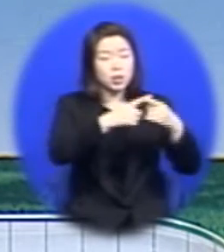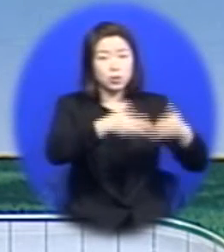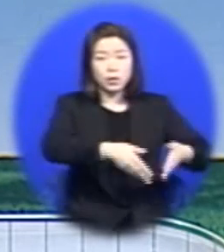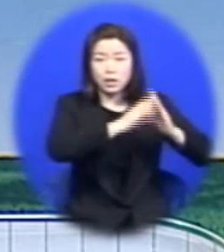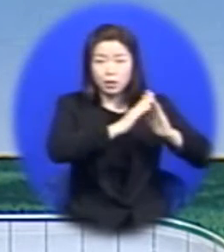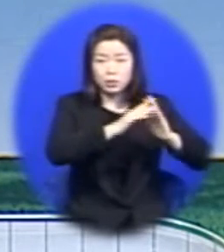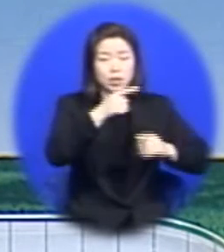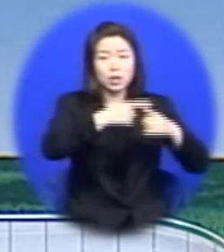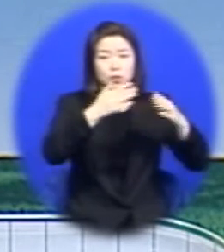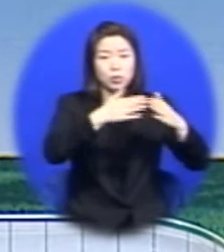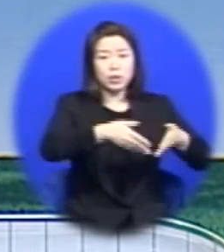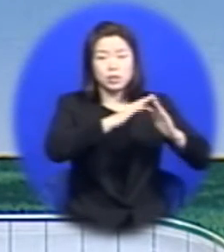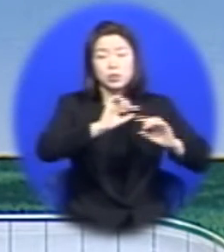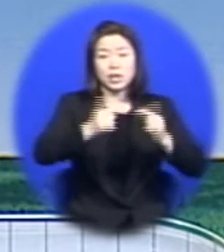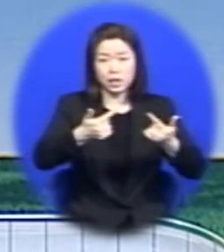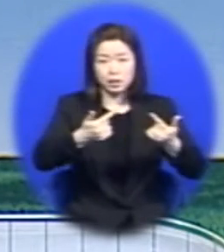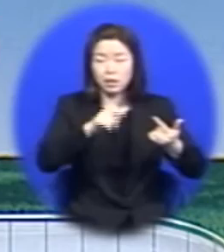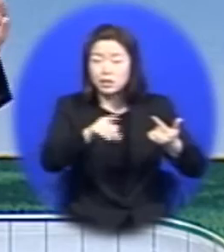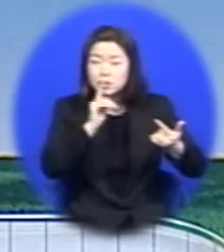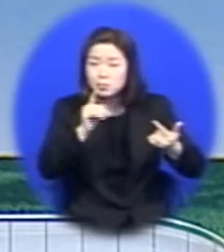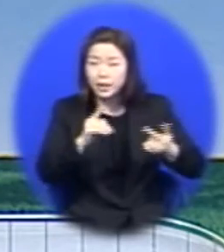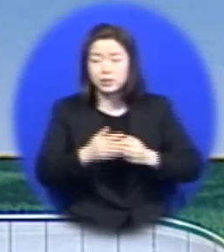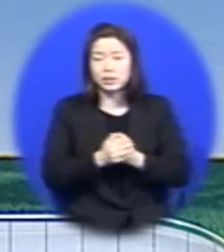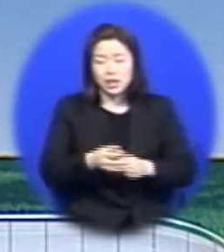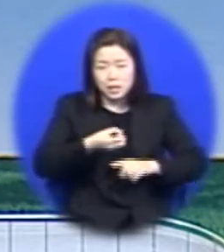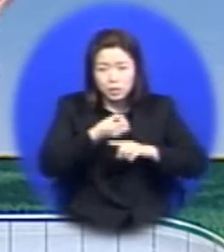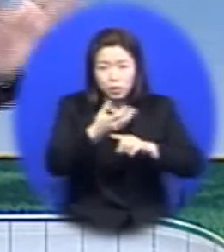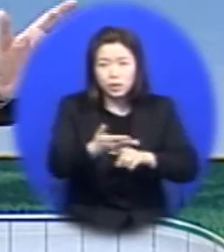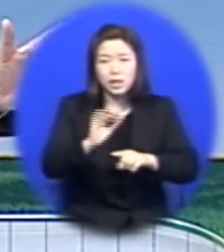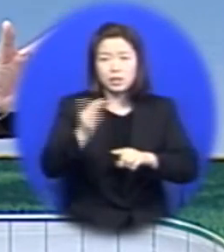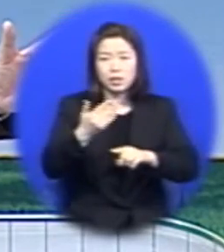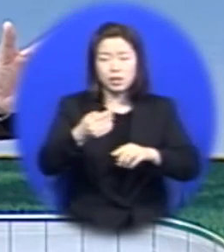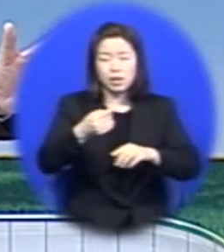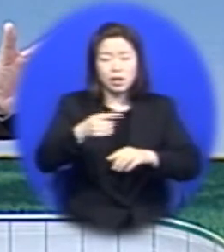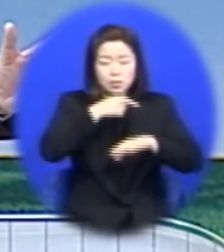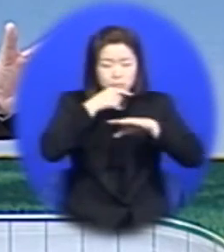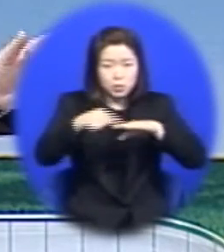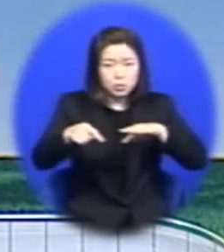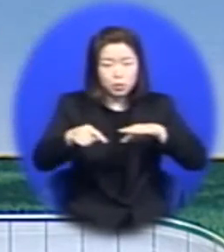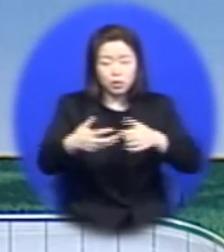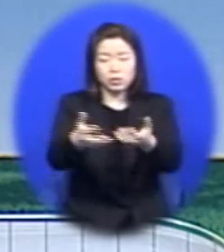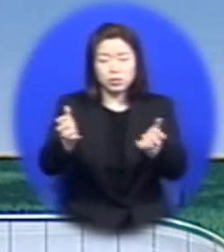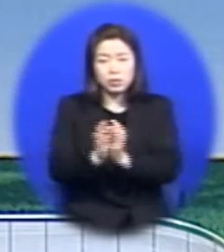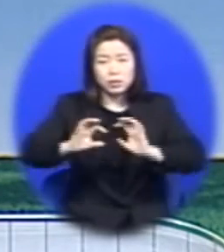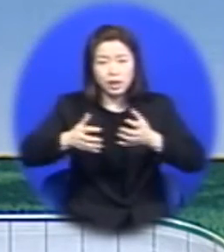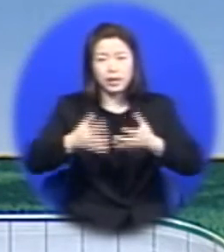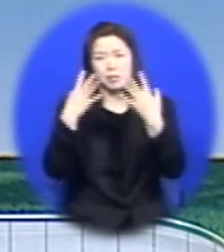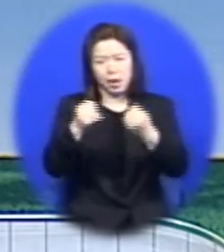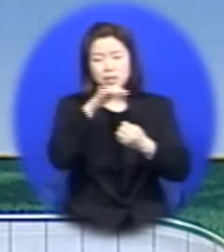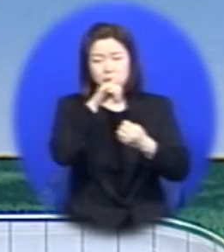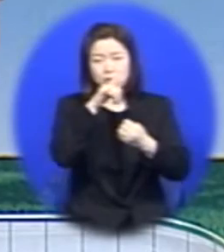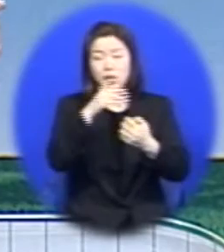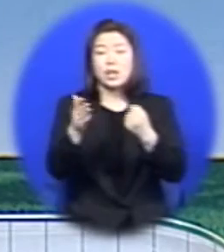않겠습니다. 이 말은 전해야 될 민족과 족속이 너무 많아요. 그래서 누군가가 어느